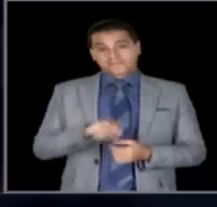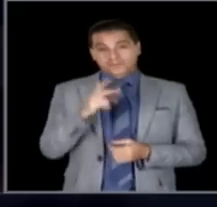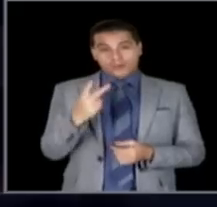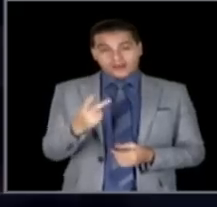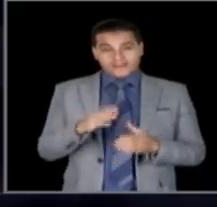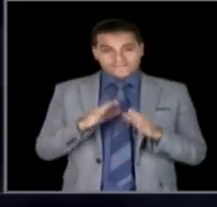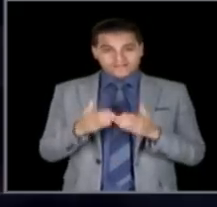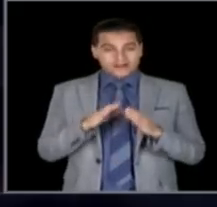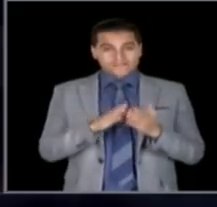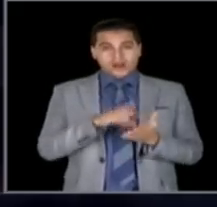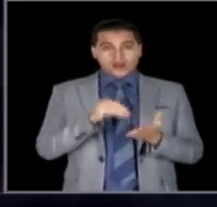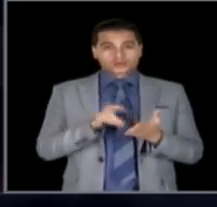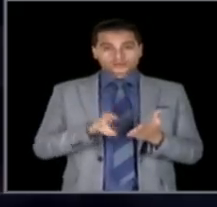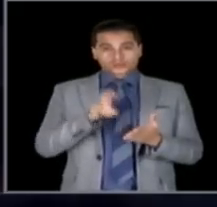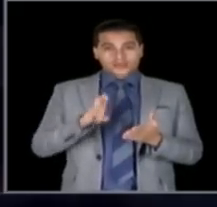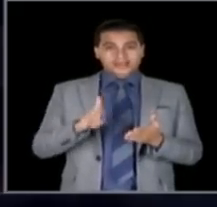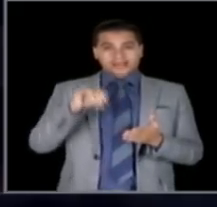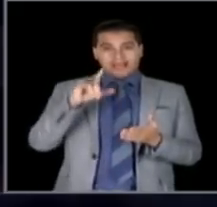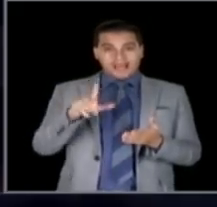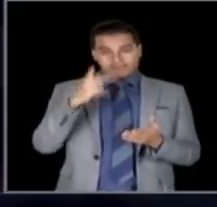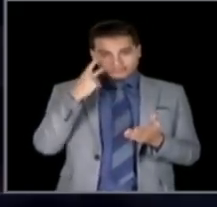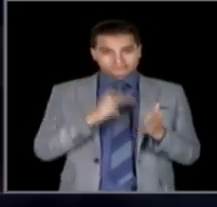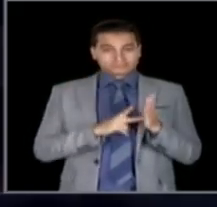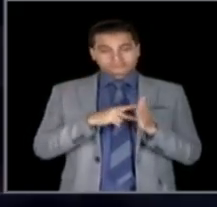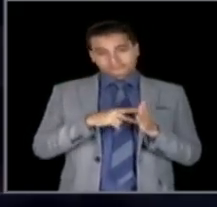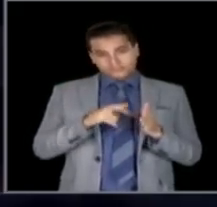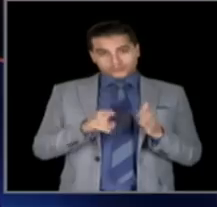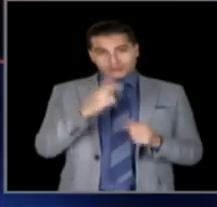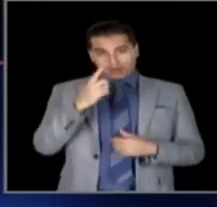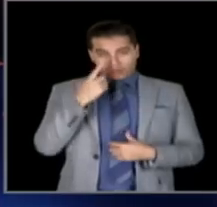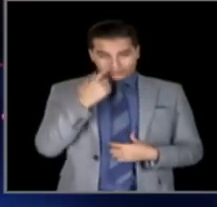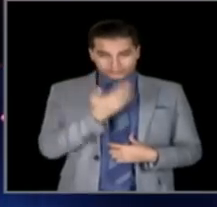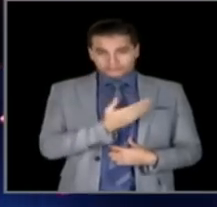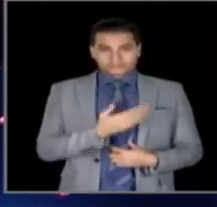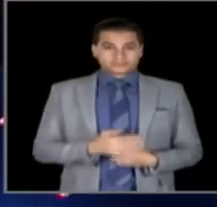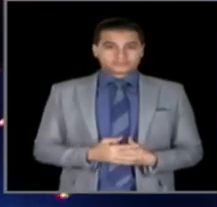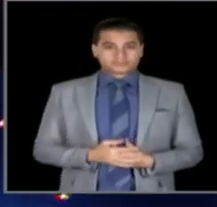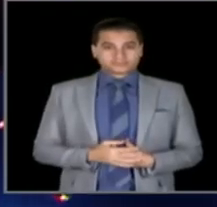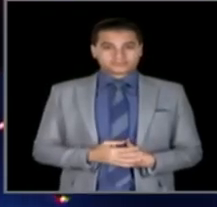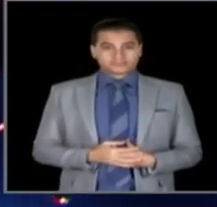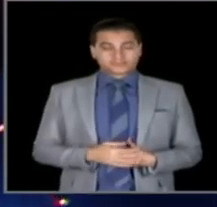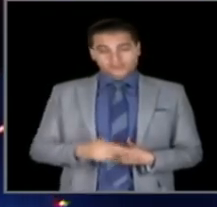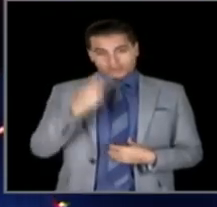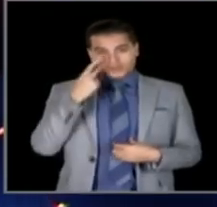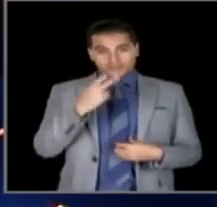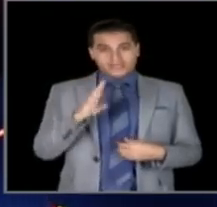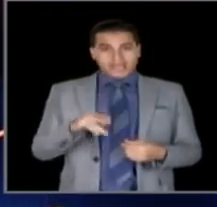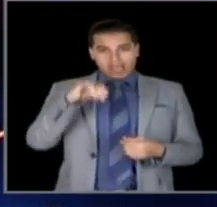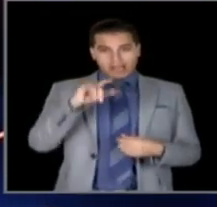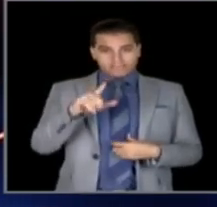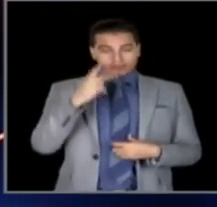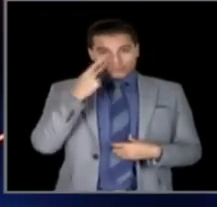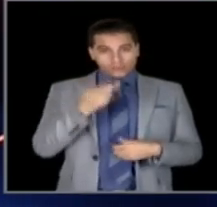سؤالين لكل فريق، وأول سؤال كامل مرزوق. تفضل يا أستاذ كامل، هنشوف كامل